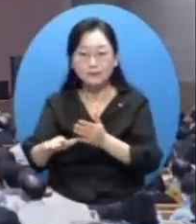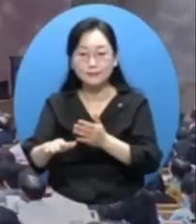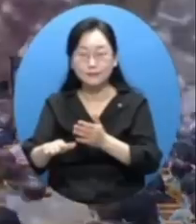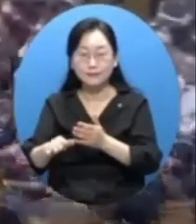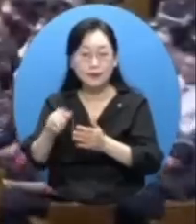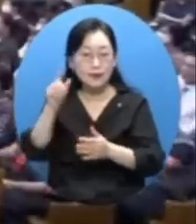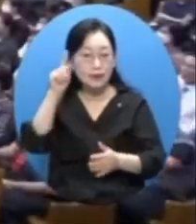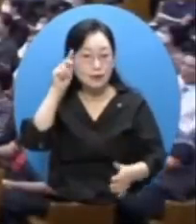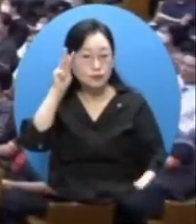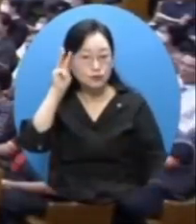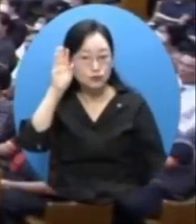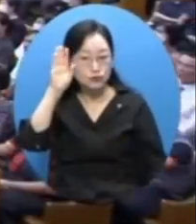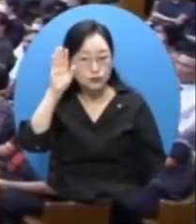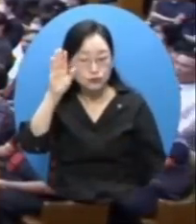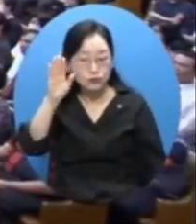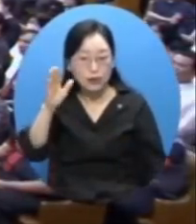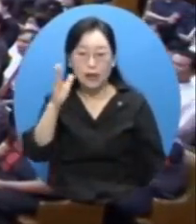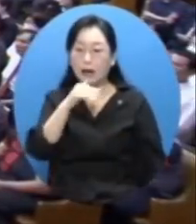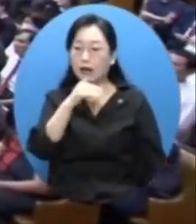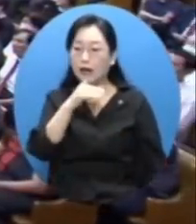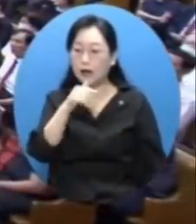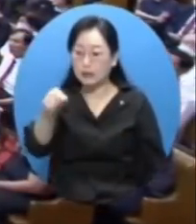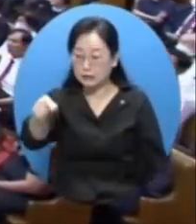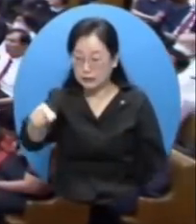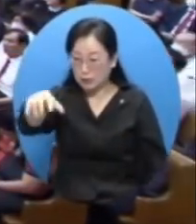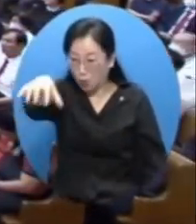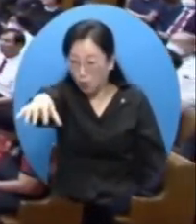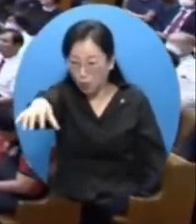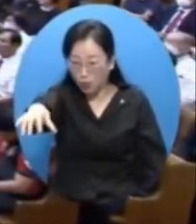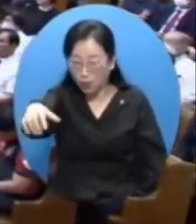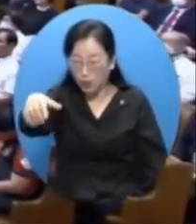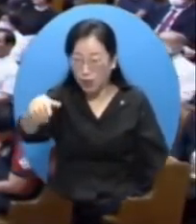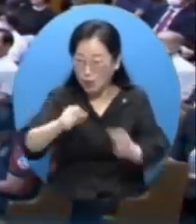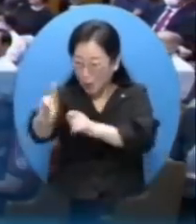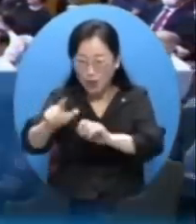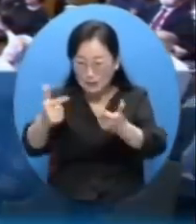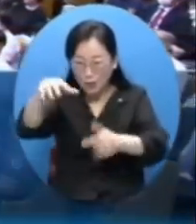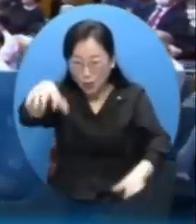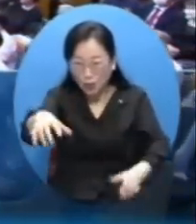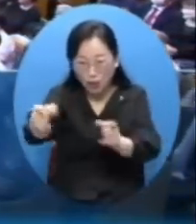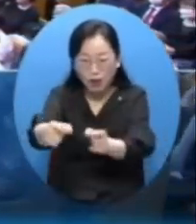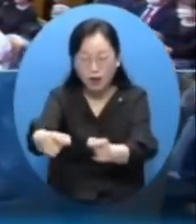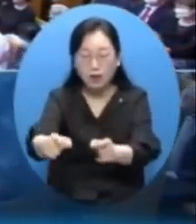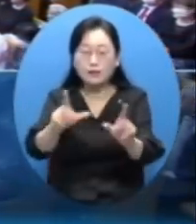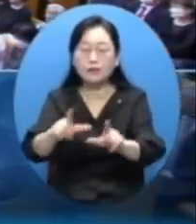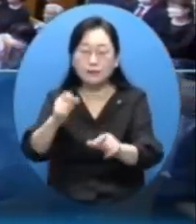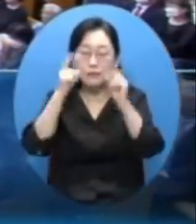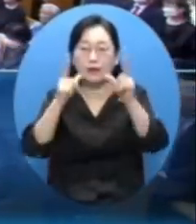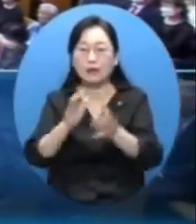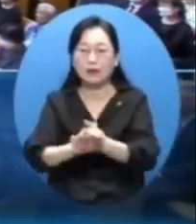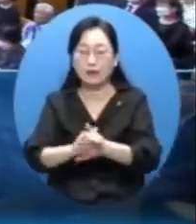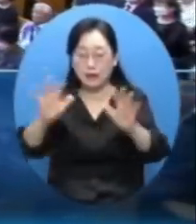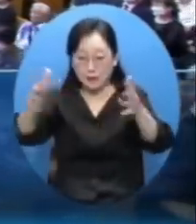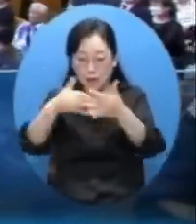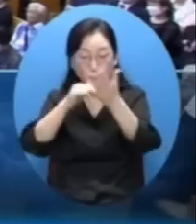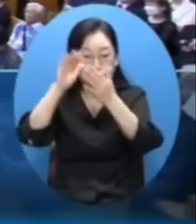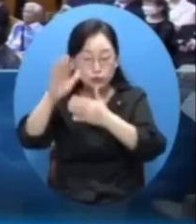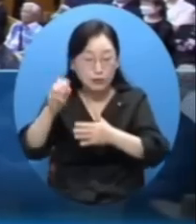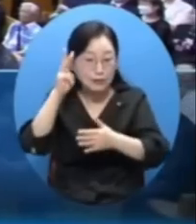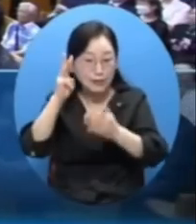사흘이 지나서야 그들이 그 지역 주민임을 알게 됩니다. 9장 16절입니다. 그들과 조약을 맺은 후 사흘이